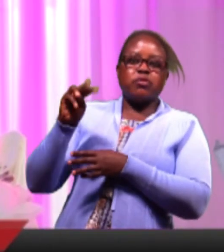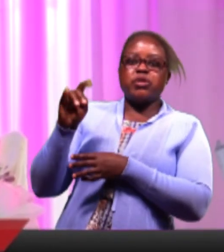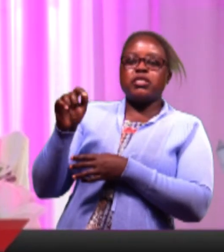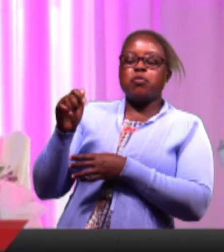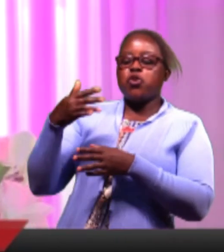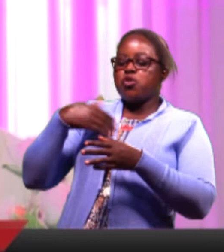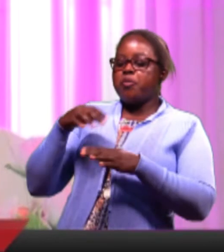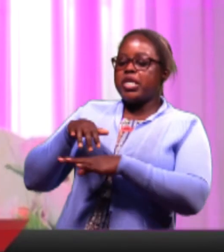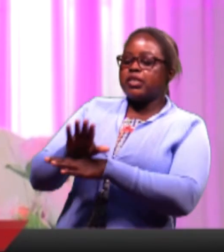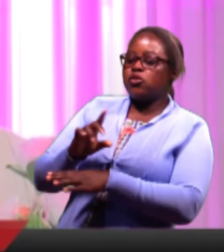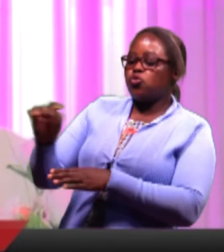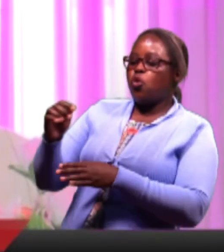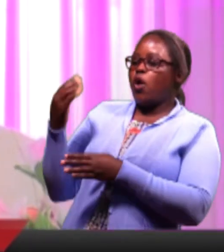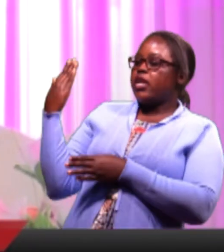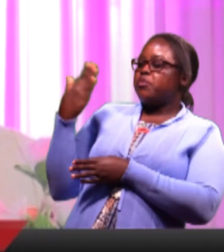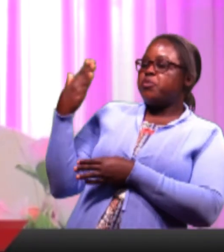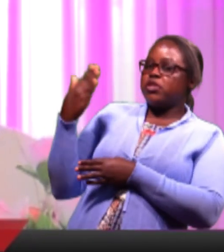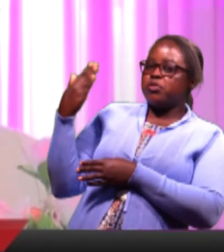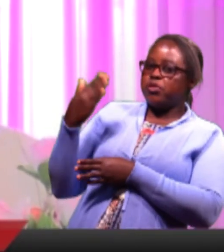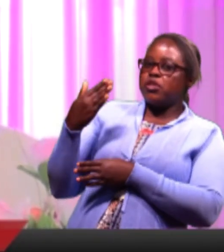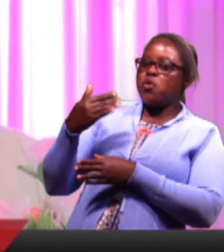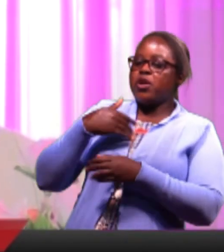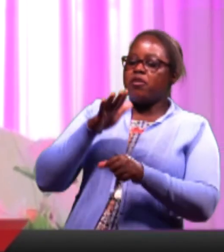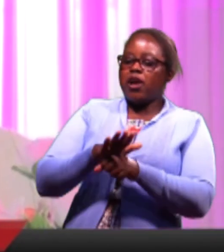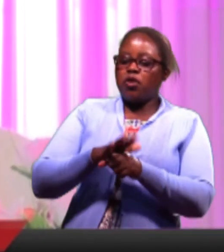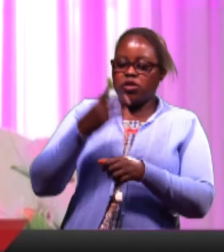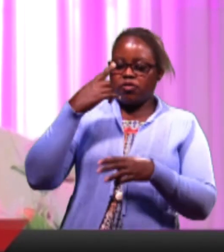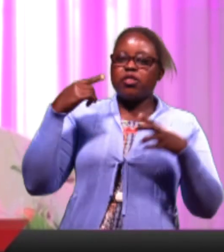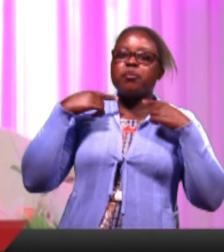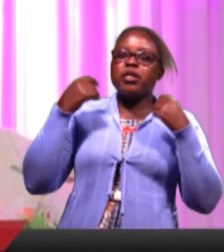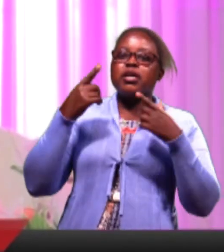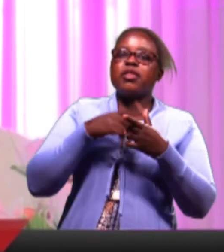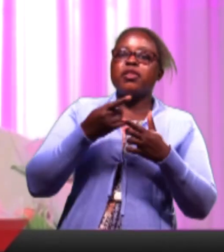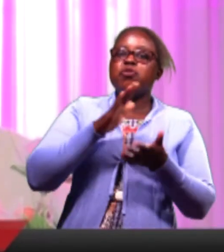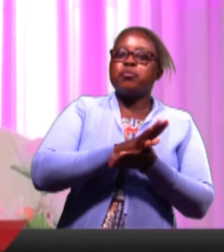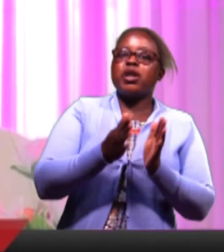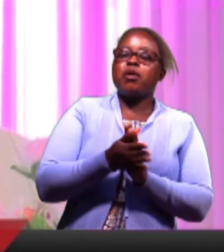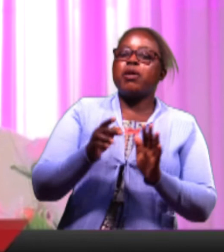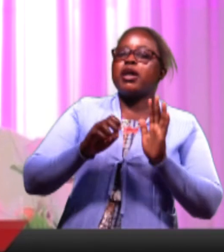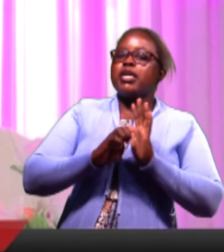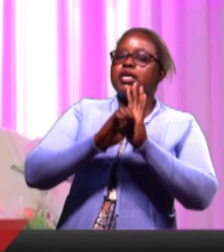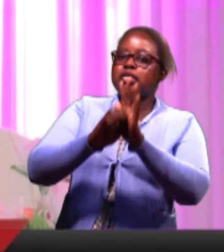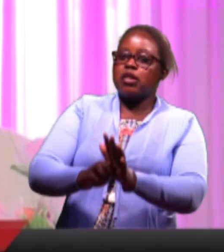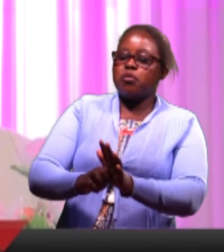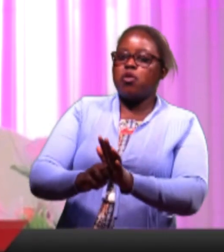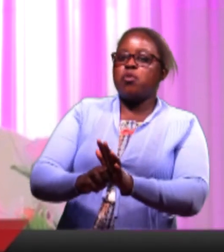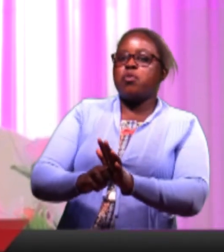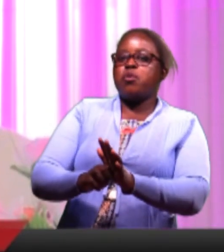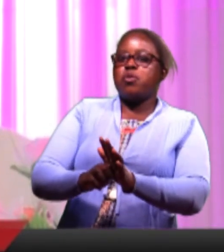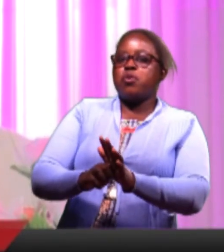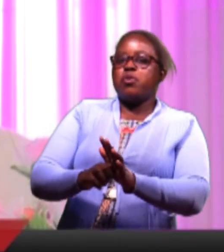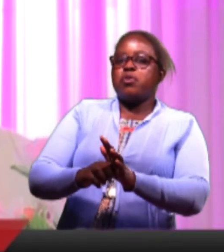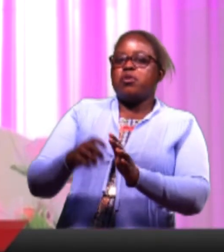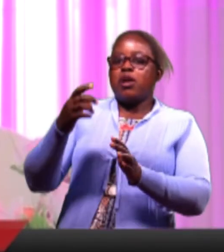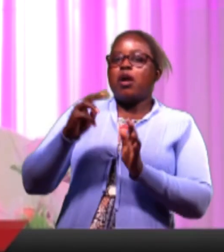wacha kuhubiri injili. Kuna mambo mengi ya pastor. And then you become an example, a